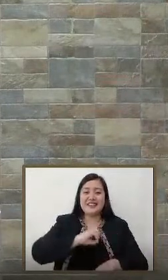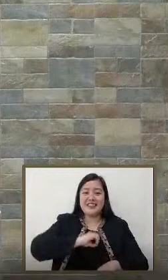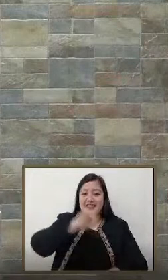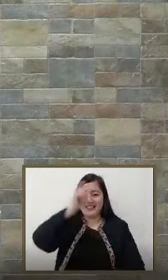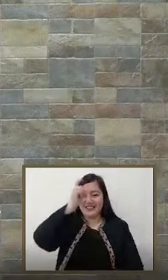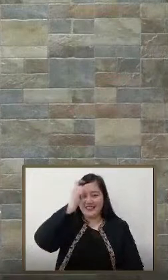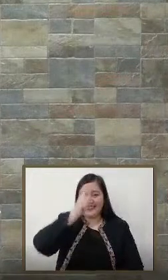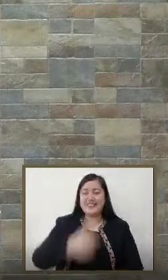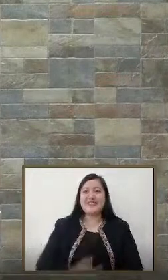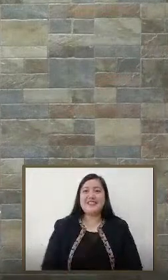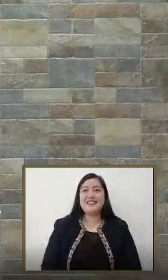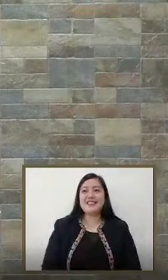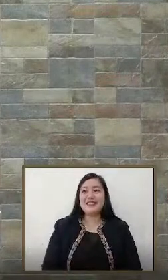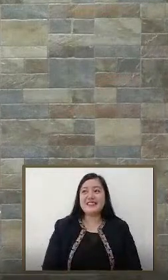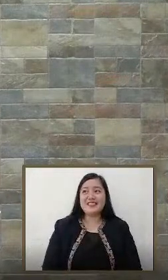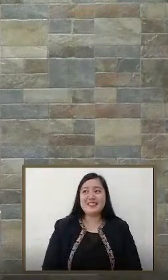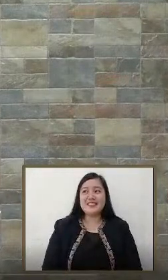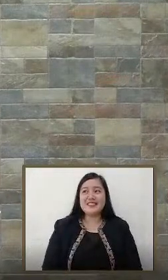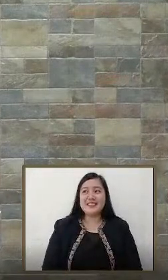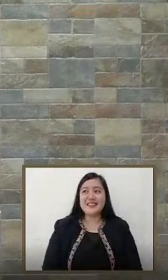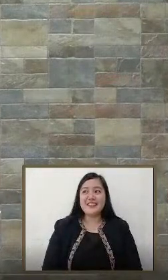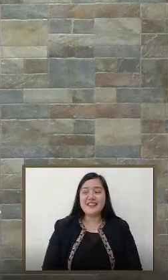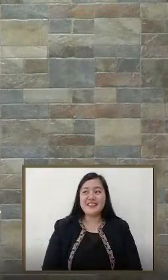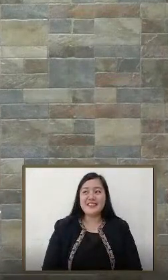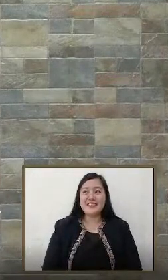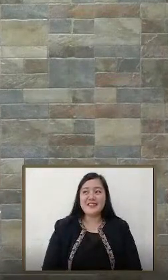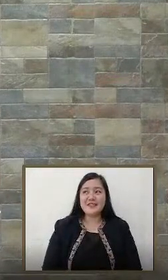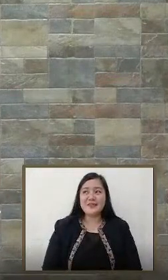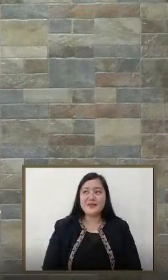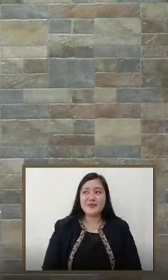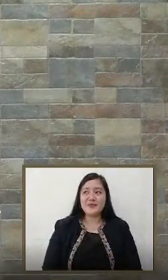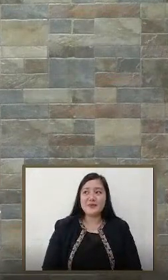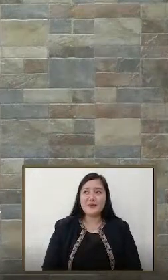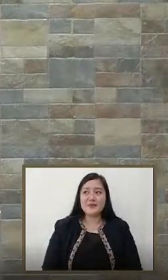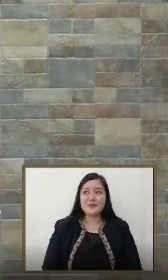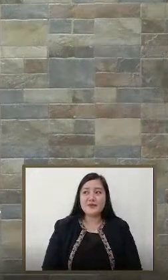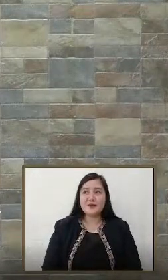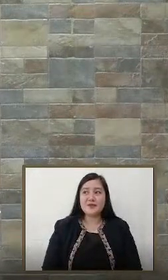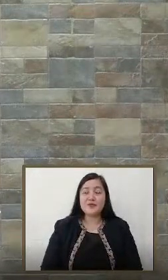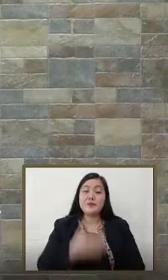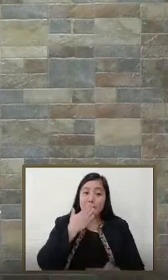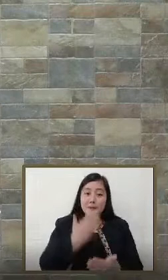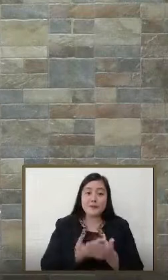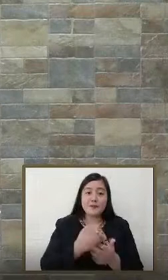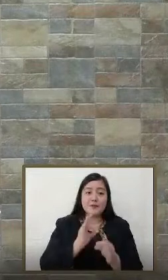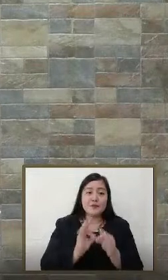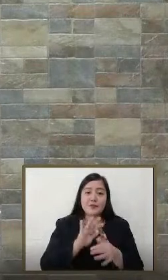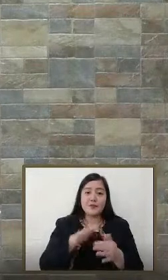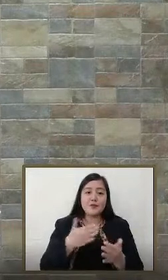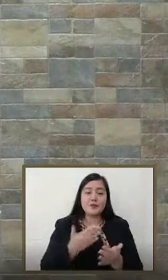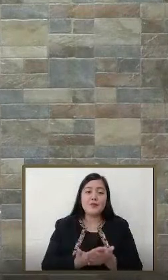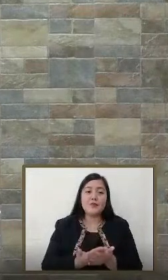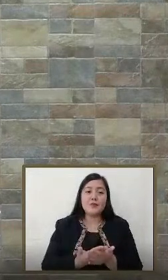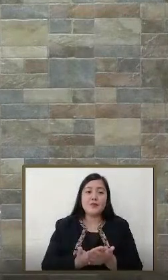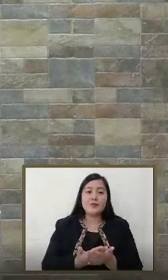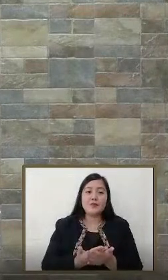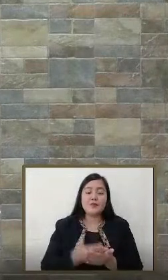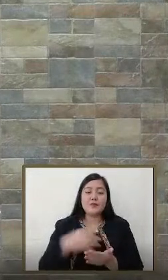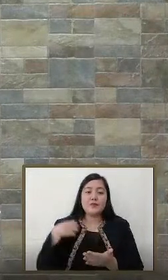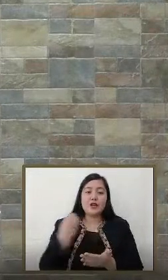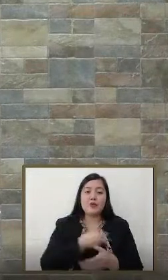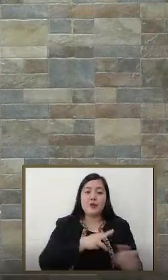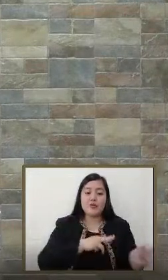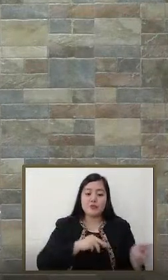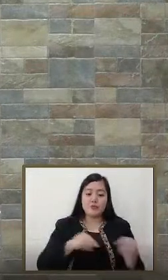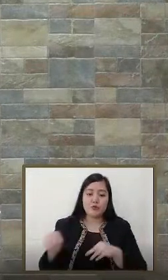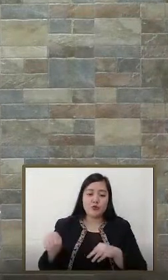Napakaganda na lahat ng ating move. Always rely from the